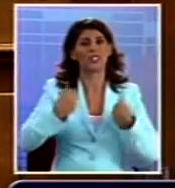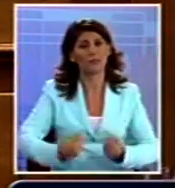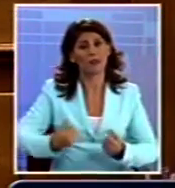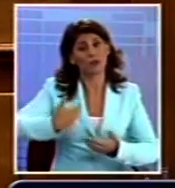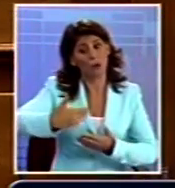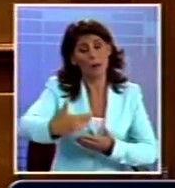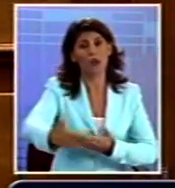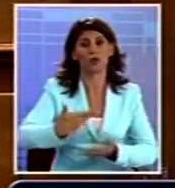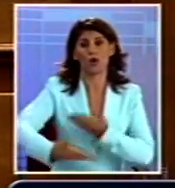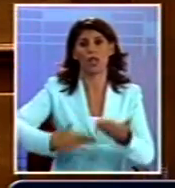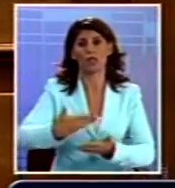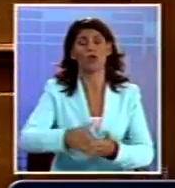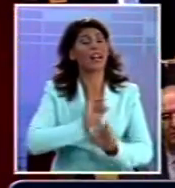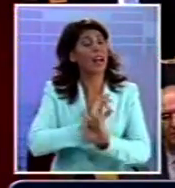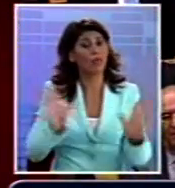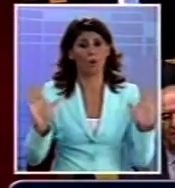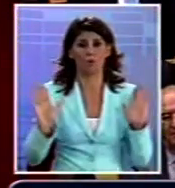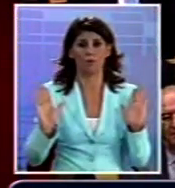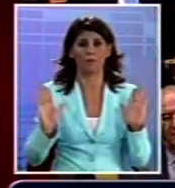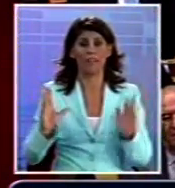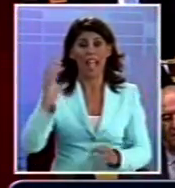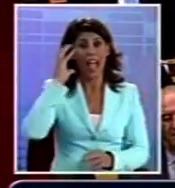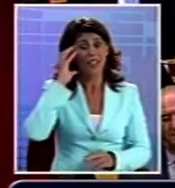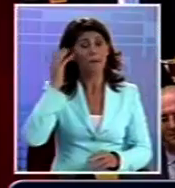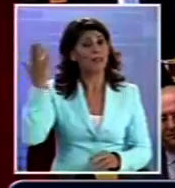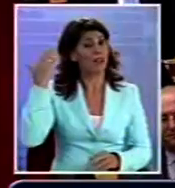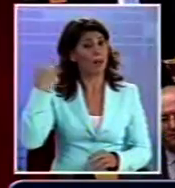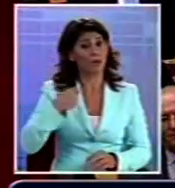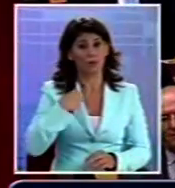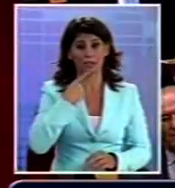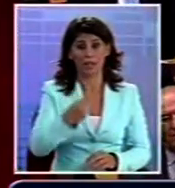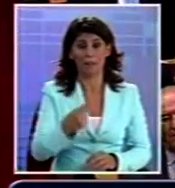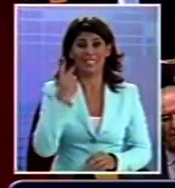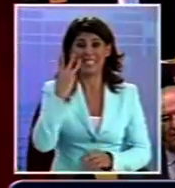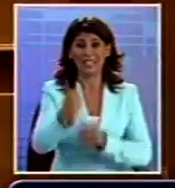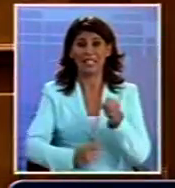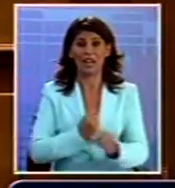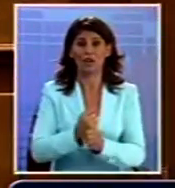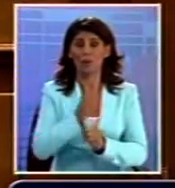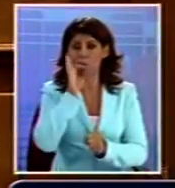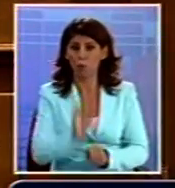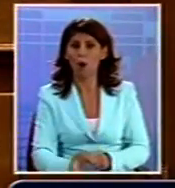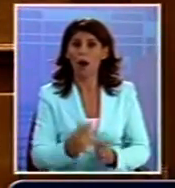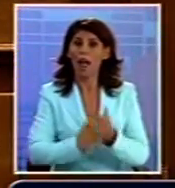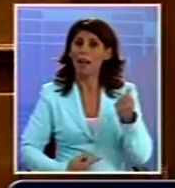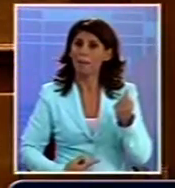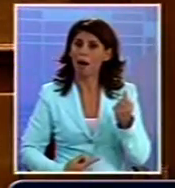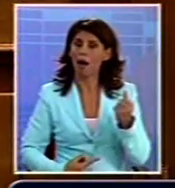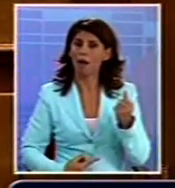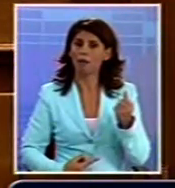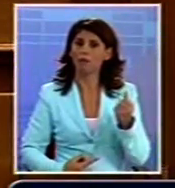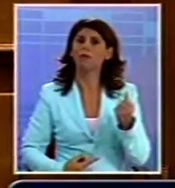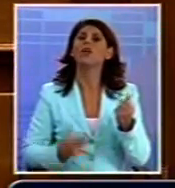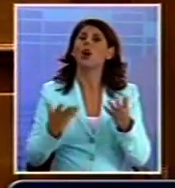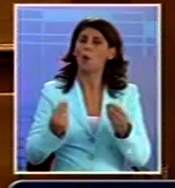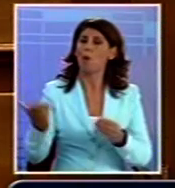γενιών. Καθόλου πλέον. Θυμάστε κάποτε που σας είχα πει ότι σε 3 χρόνια θα μηδενίσουμε το έλλειμμα.